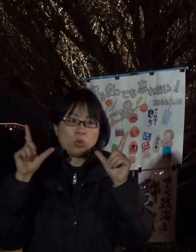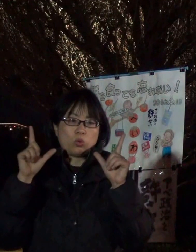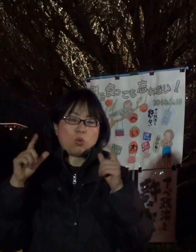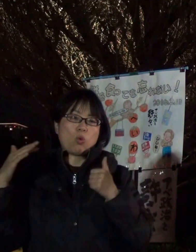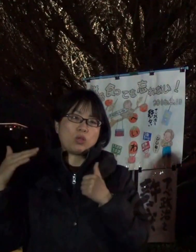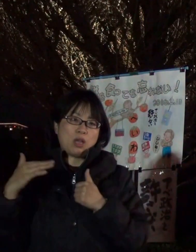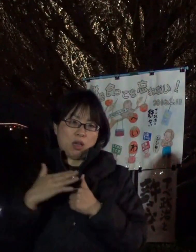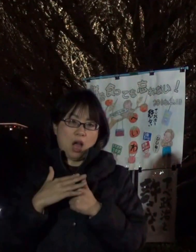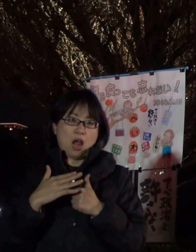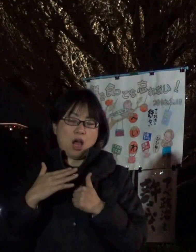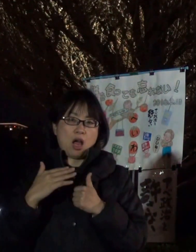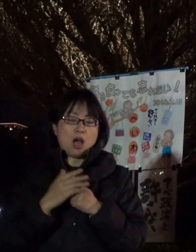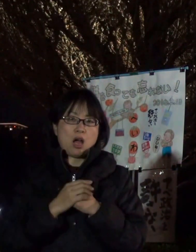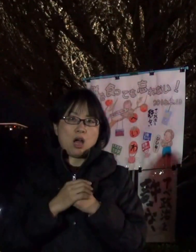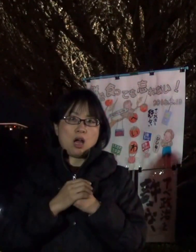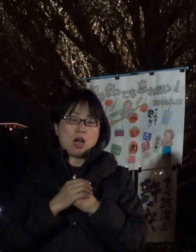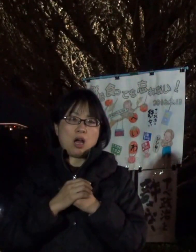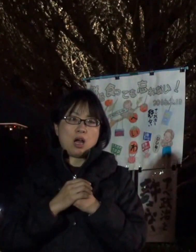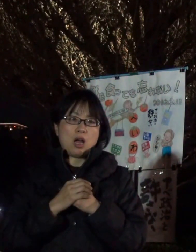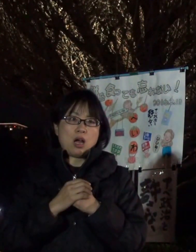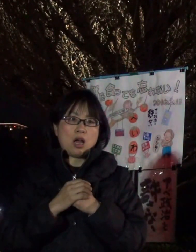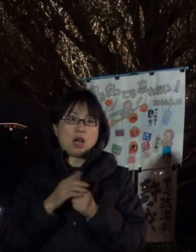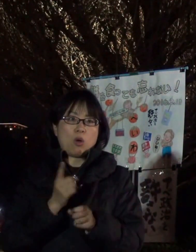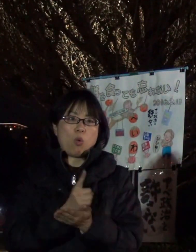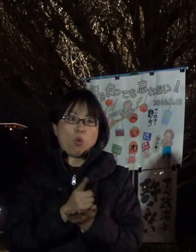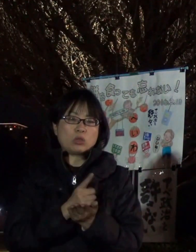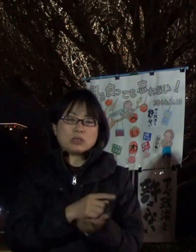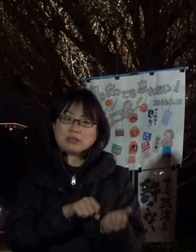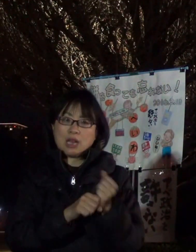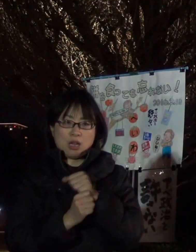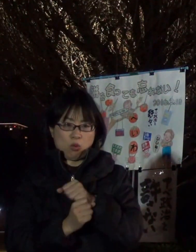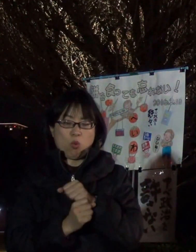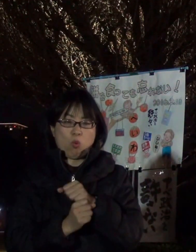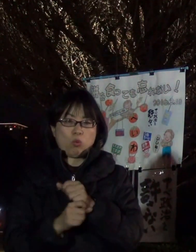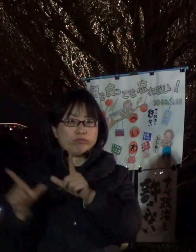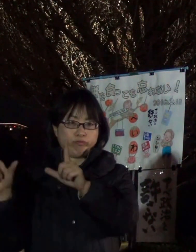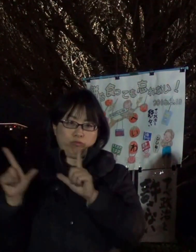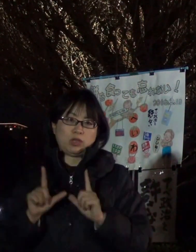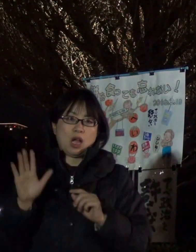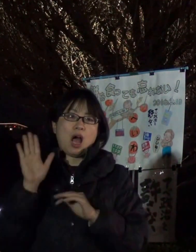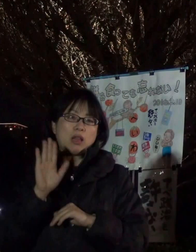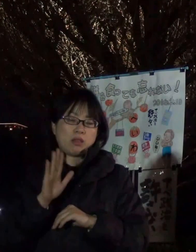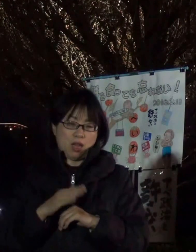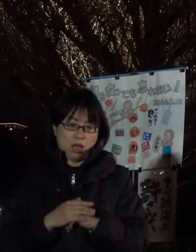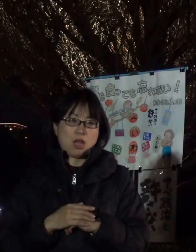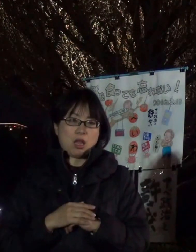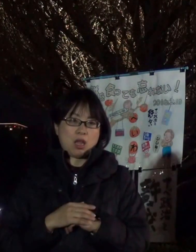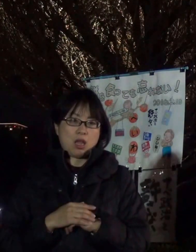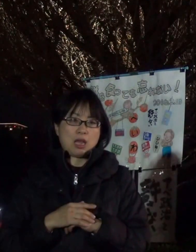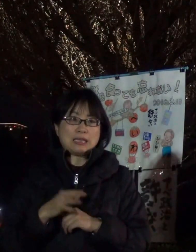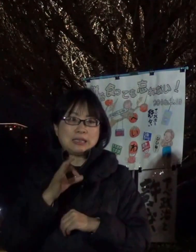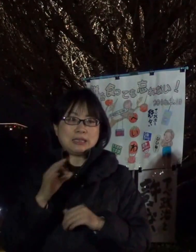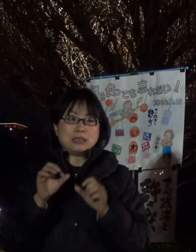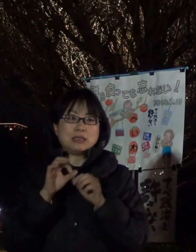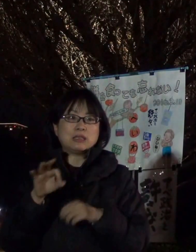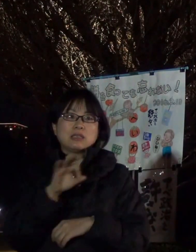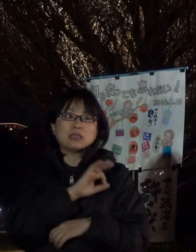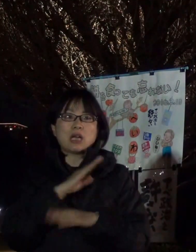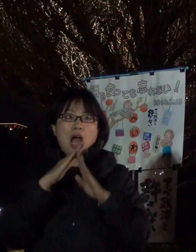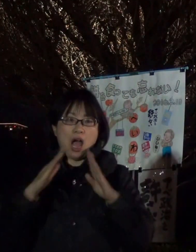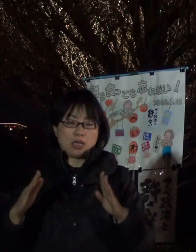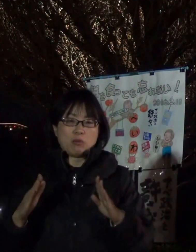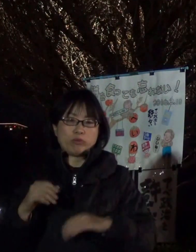針変更の説明があって、おおむねの方針ですが規制委員会は了承しました。で、便宜上道路側